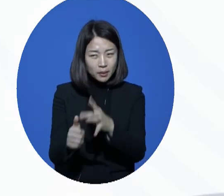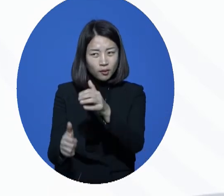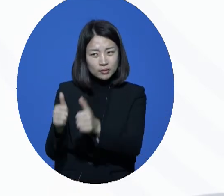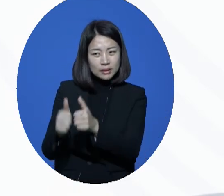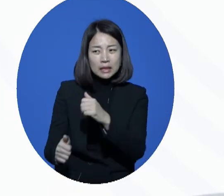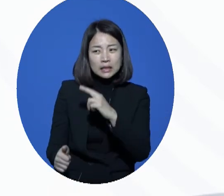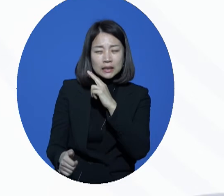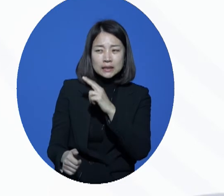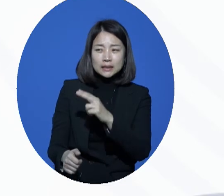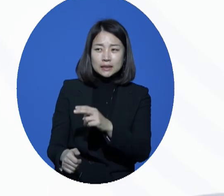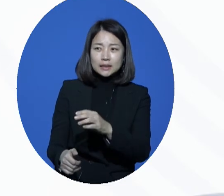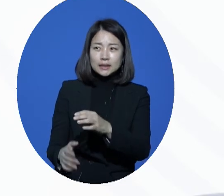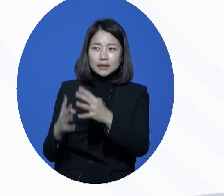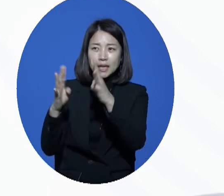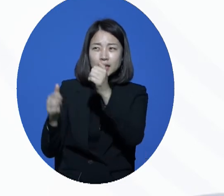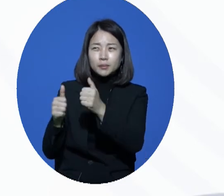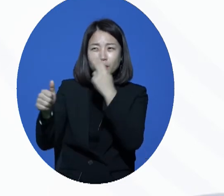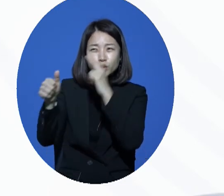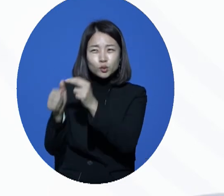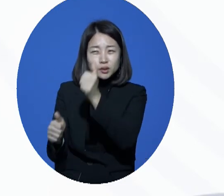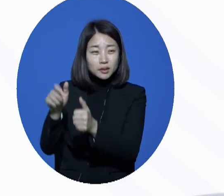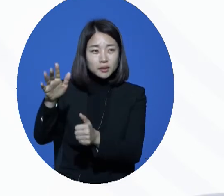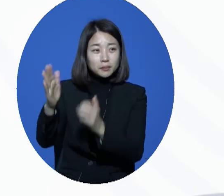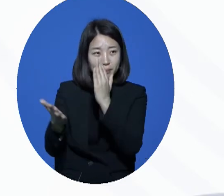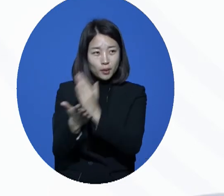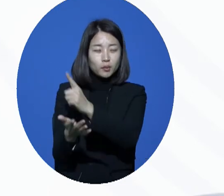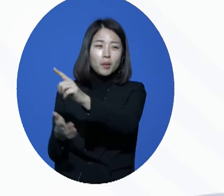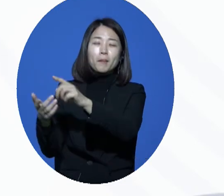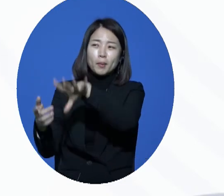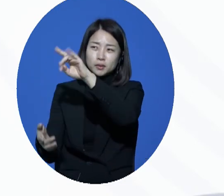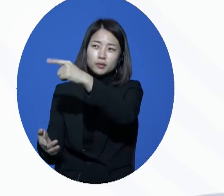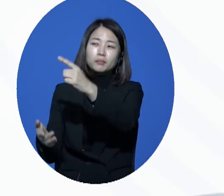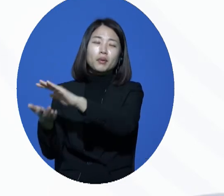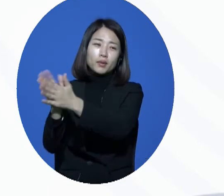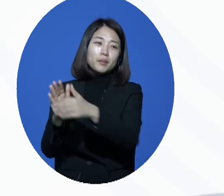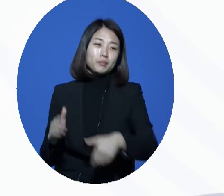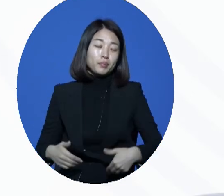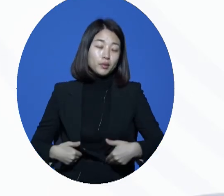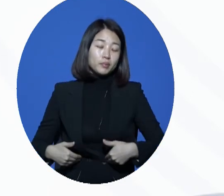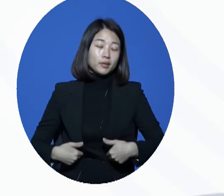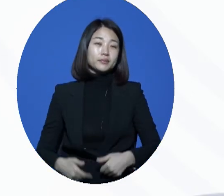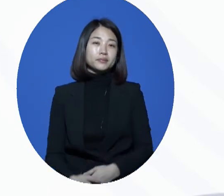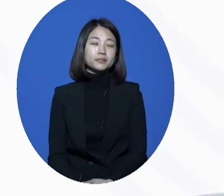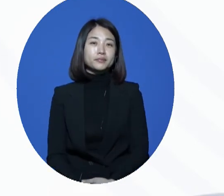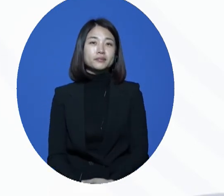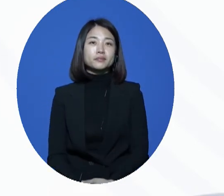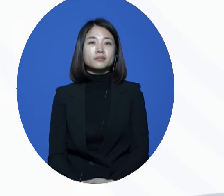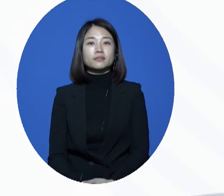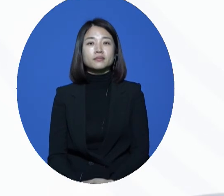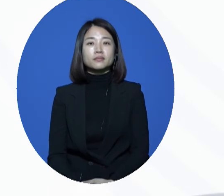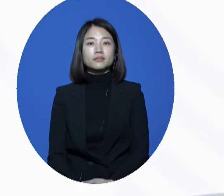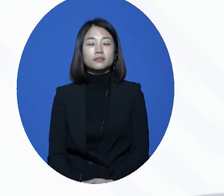위주의 근본적인 교육제도 변화도 시작되어야 한다고 생각합니다. 너무 큰